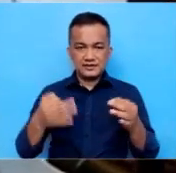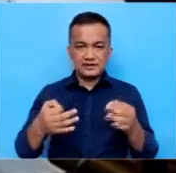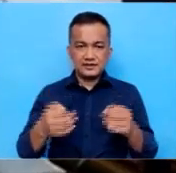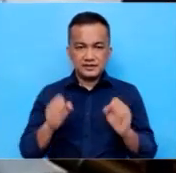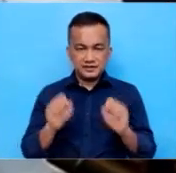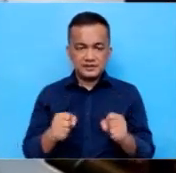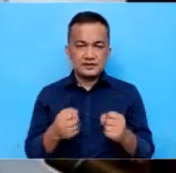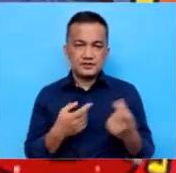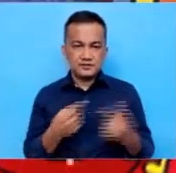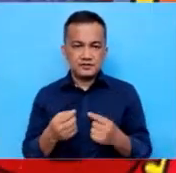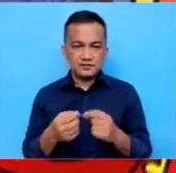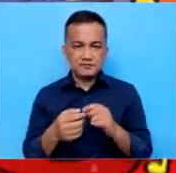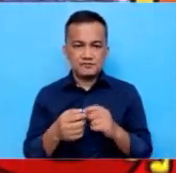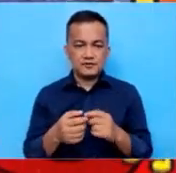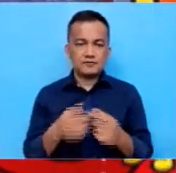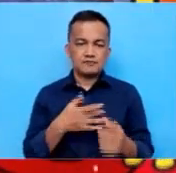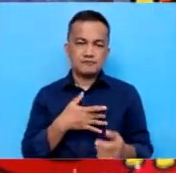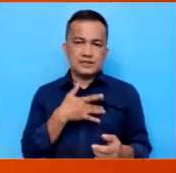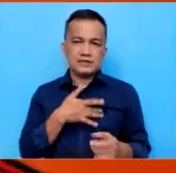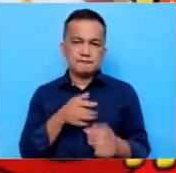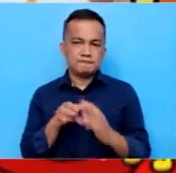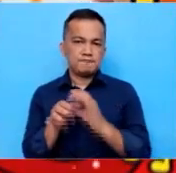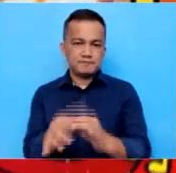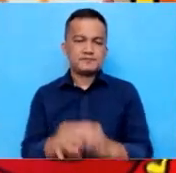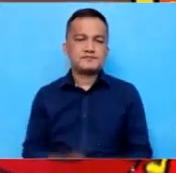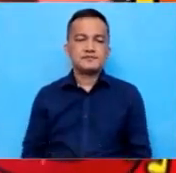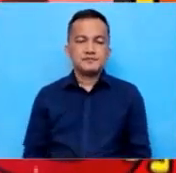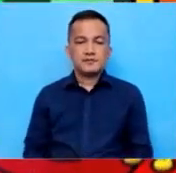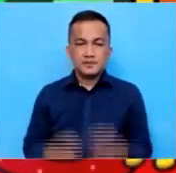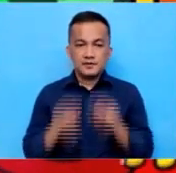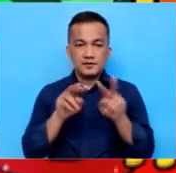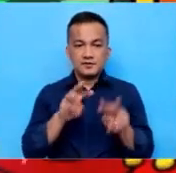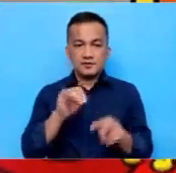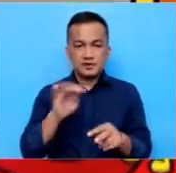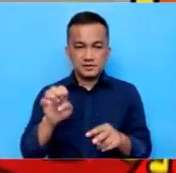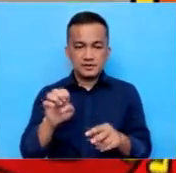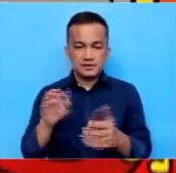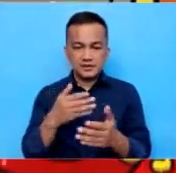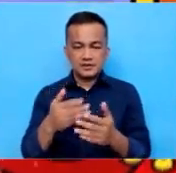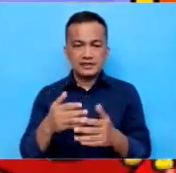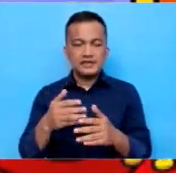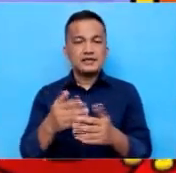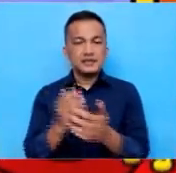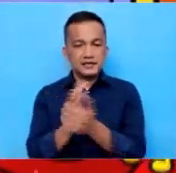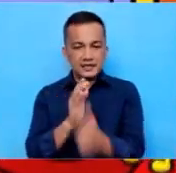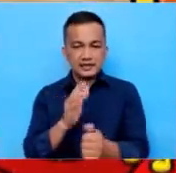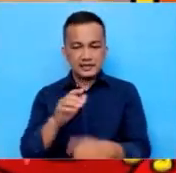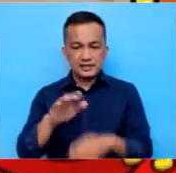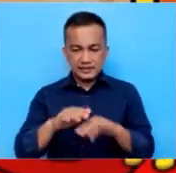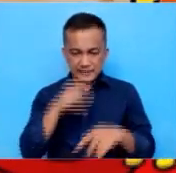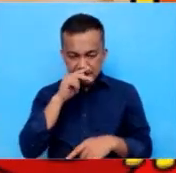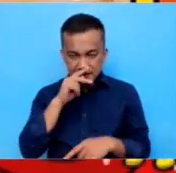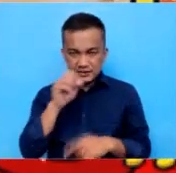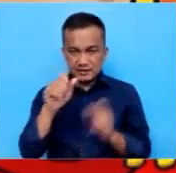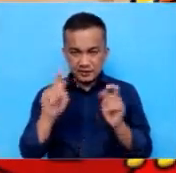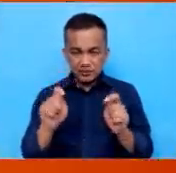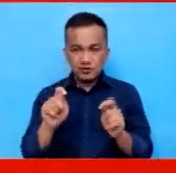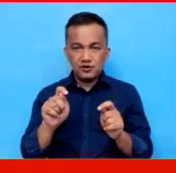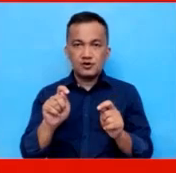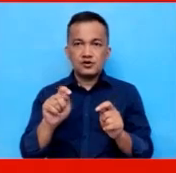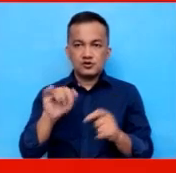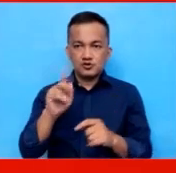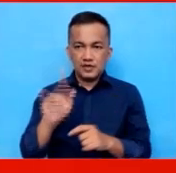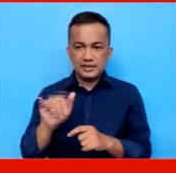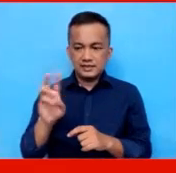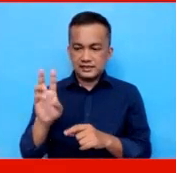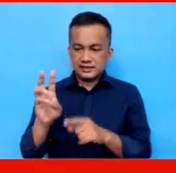to relate to them. Mapapanood si Morissette sa Singaling Kids tuwing Sabado simula July 16, alas 6